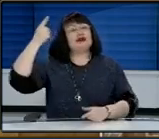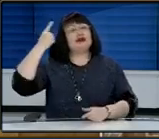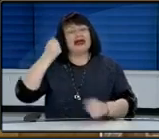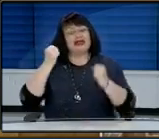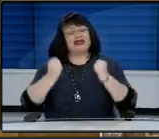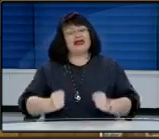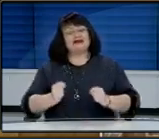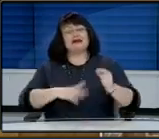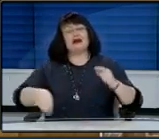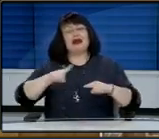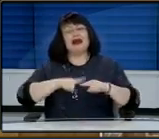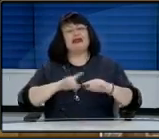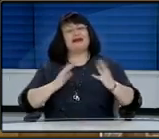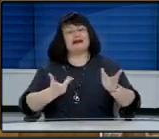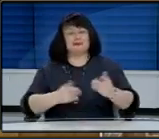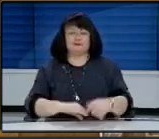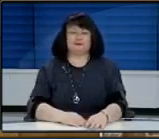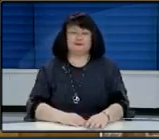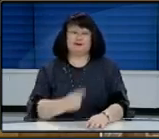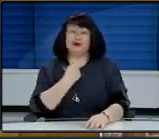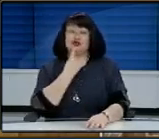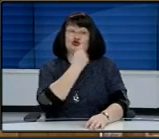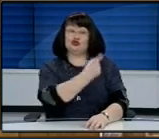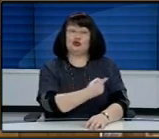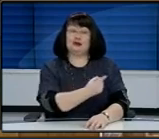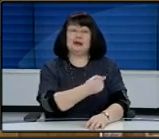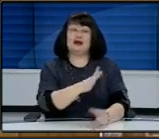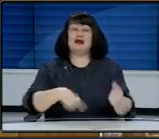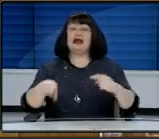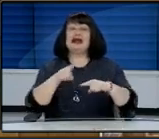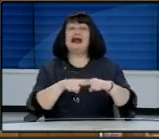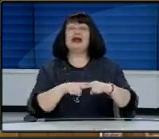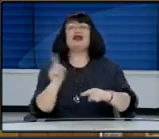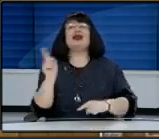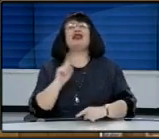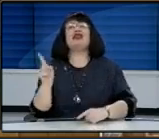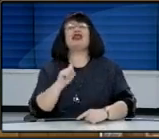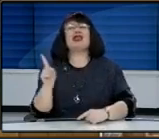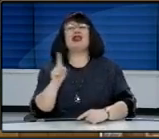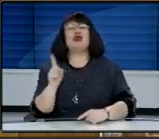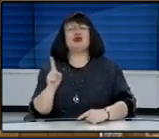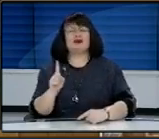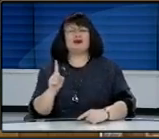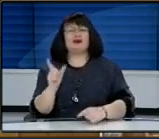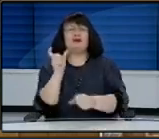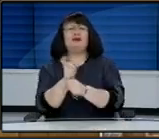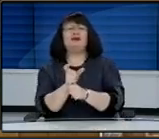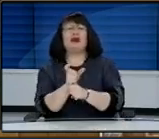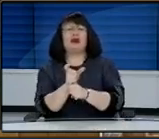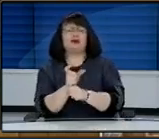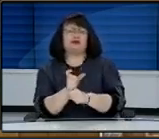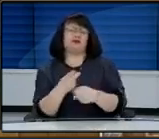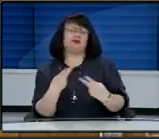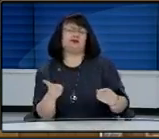Ελλάδας. Σας είχα πει ότι εμείς δεν θέλουμε την Ελλάδα να είναι προκεχωρημένο φυλάκιο της